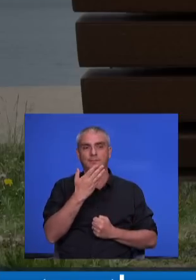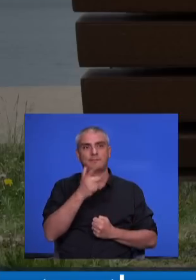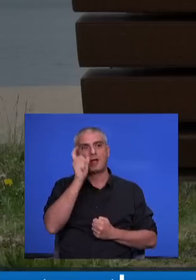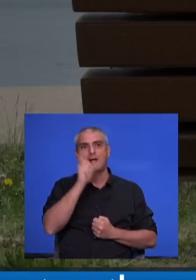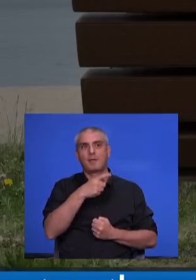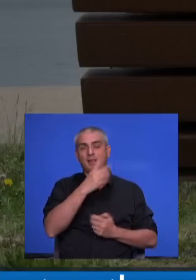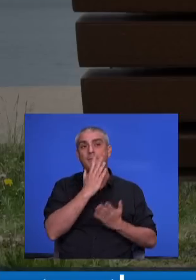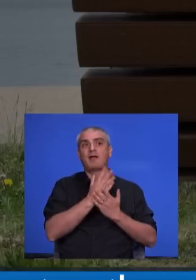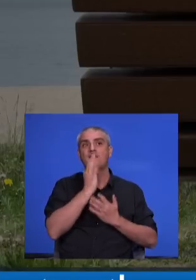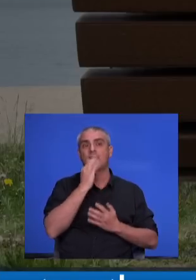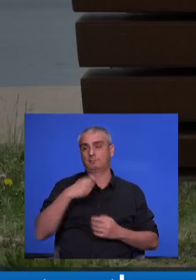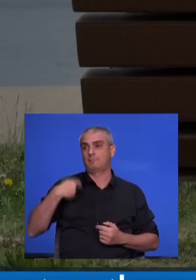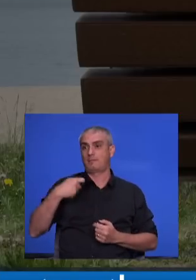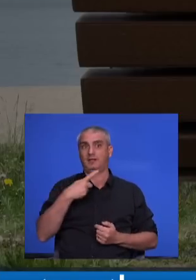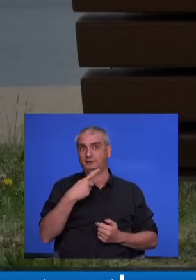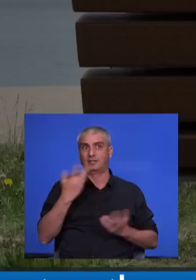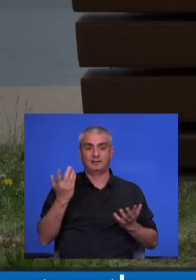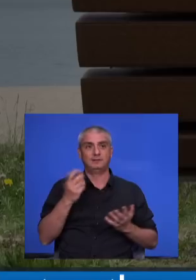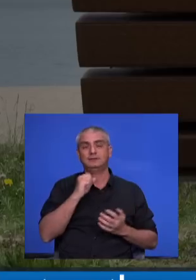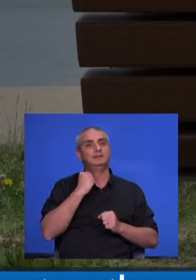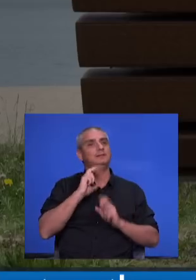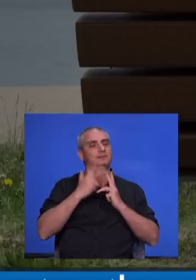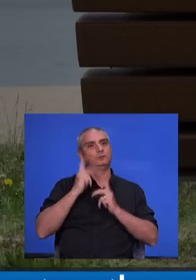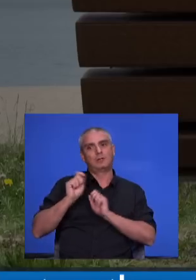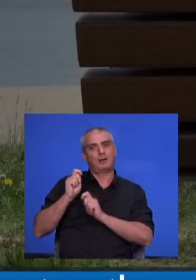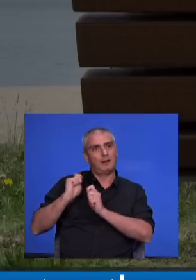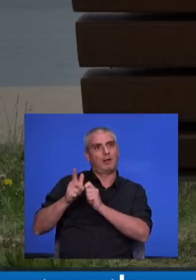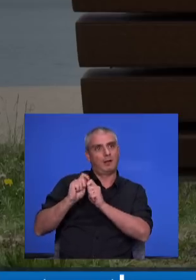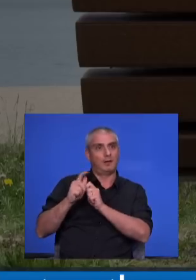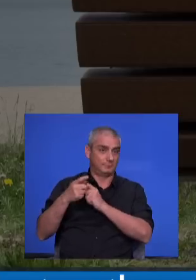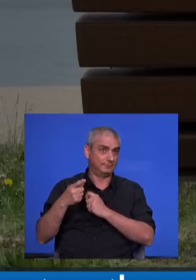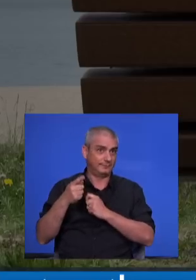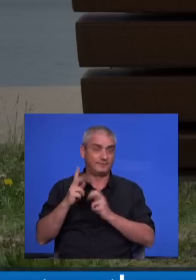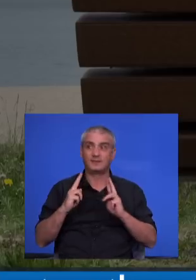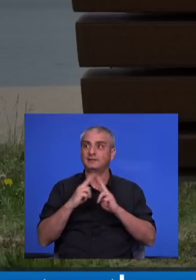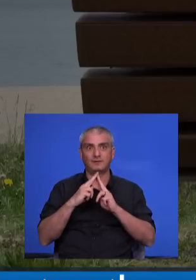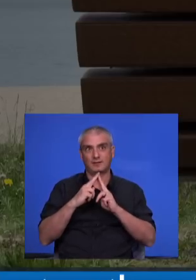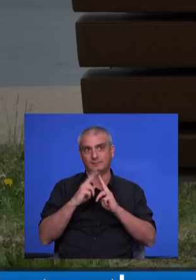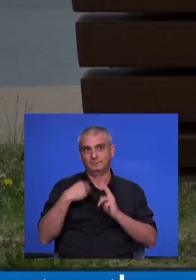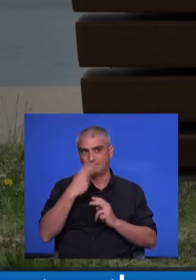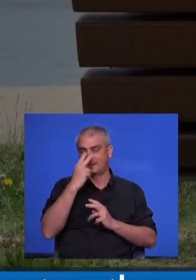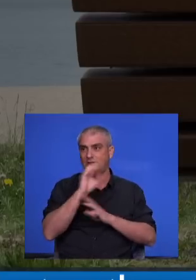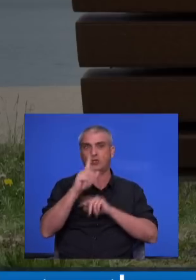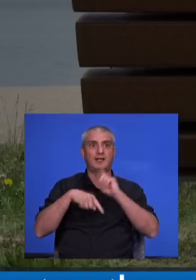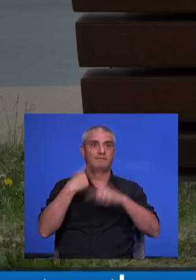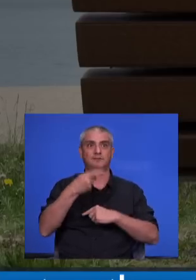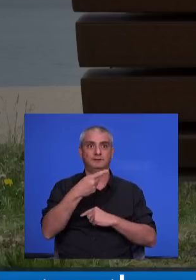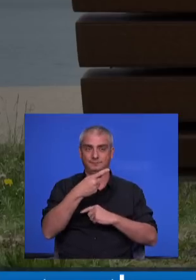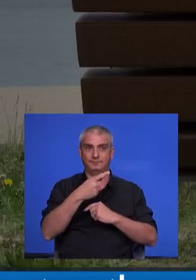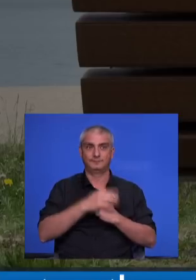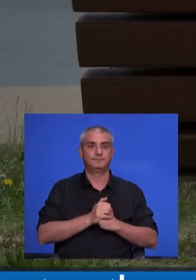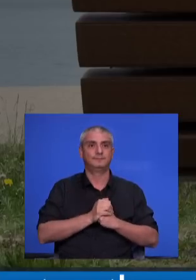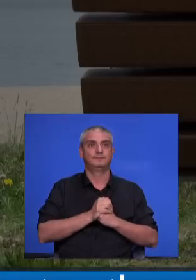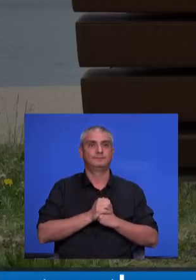כשהוא כבר בפנסיה, שבעצם הציבור העובד צריך להחזיק אותו, וכאן הצרפתים, אם אפשר שנראה את השקף השני, כאן